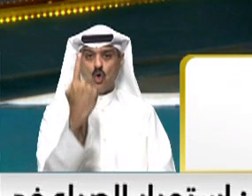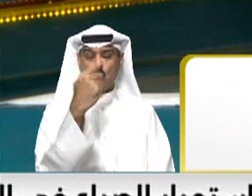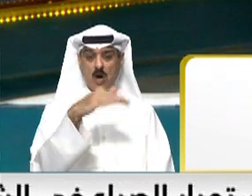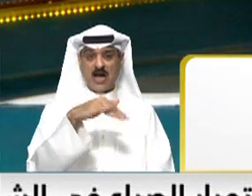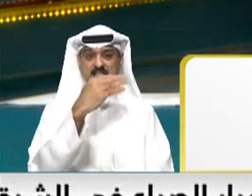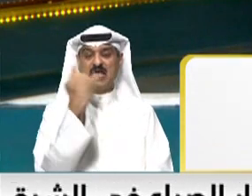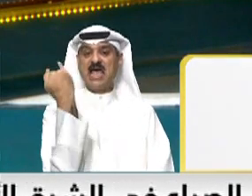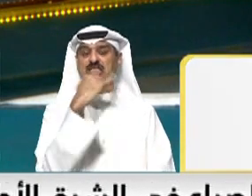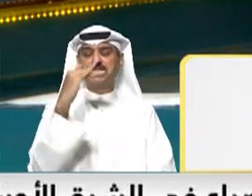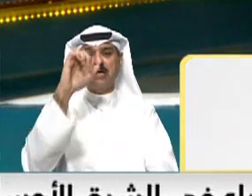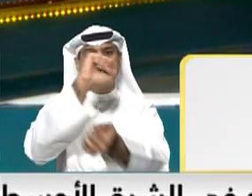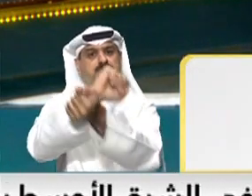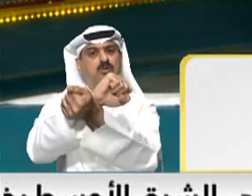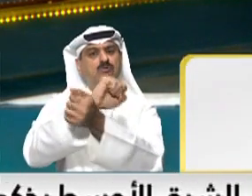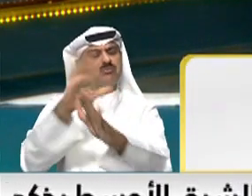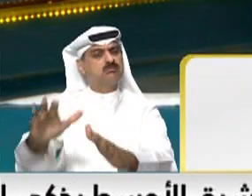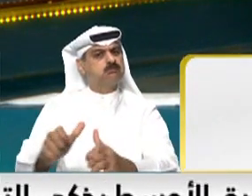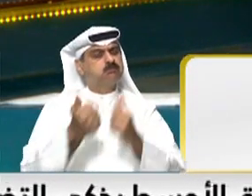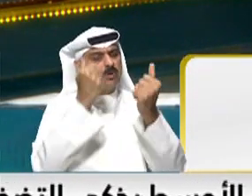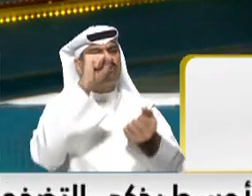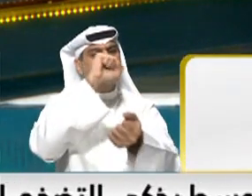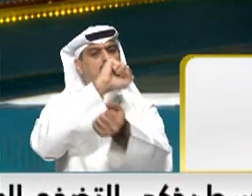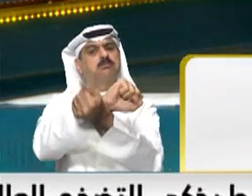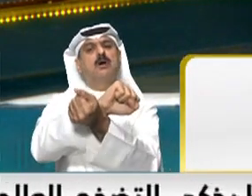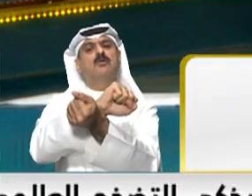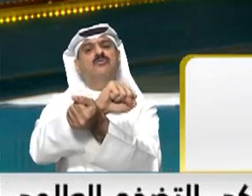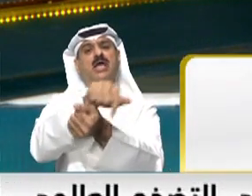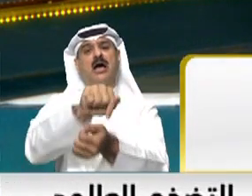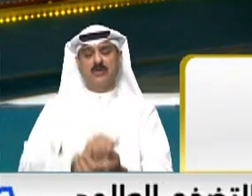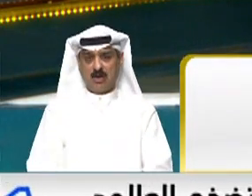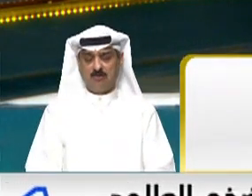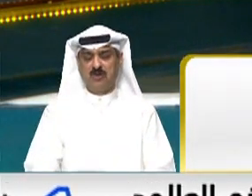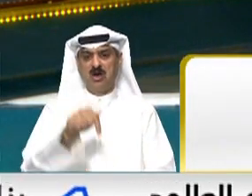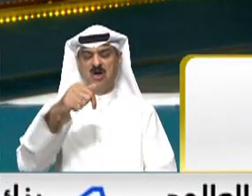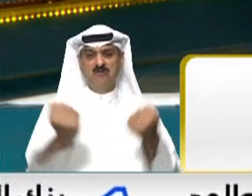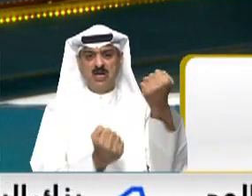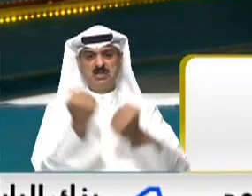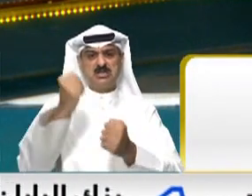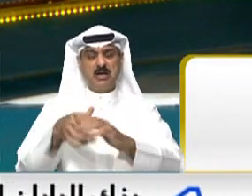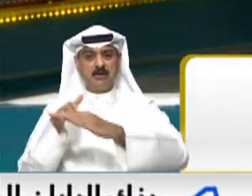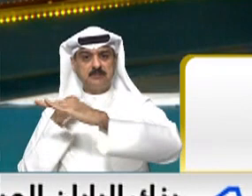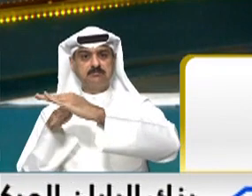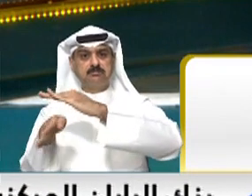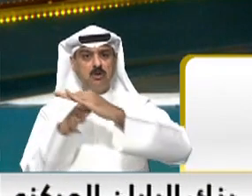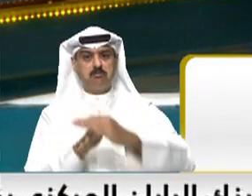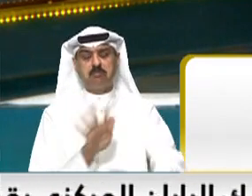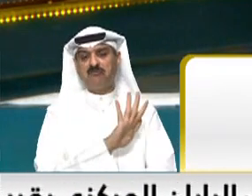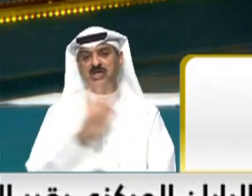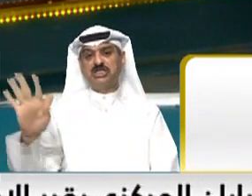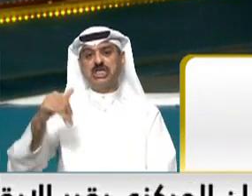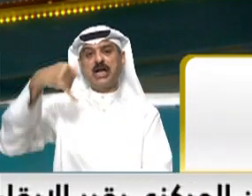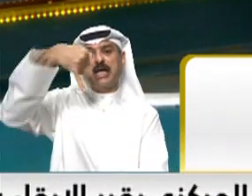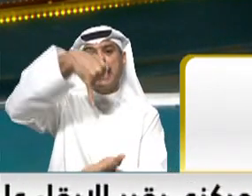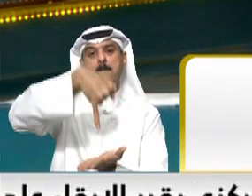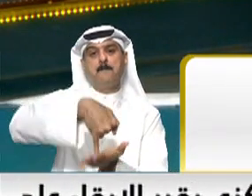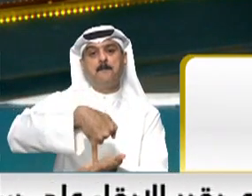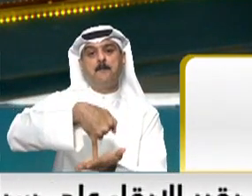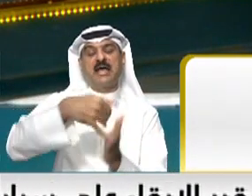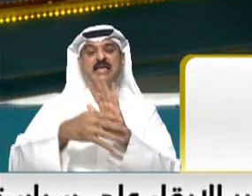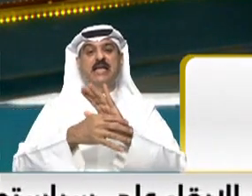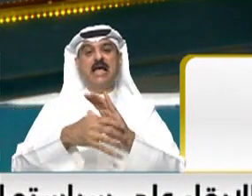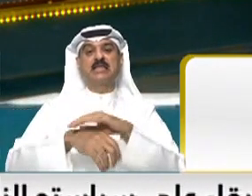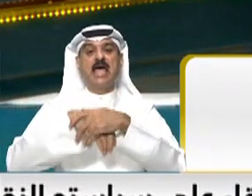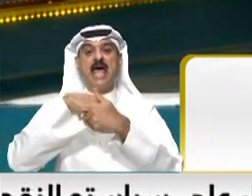من داخل المنزل. تلاها اقتحام عدد من آليات الاحتلال شرق المدينة، ما أدى إلى